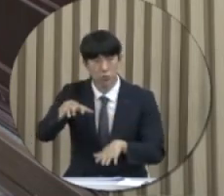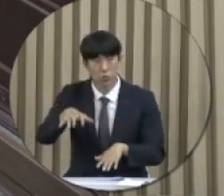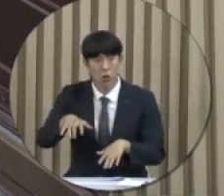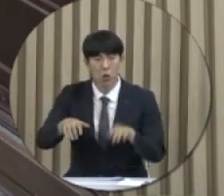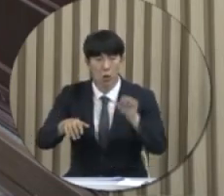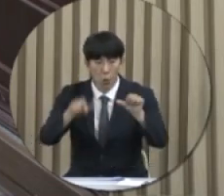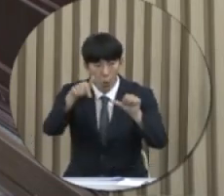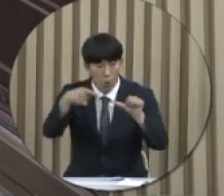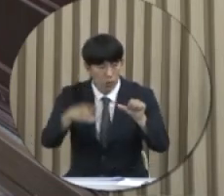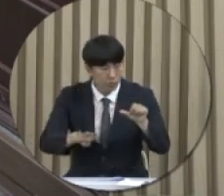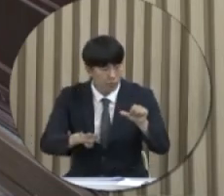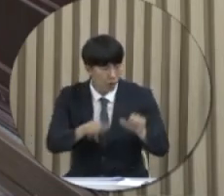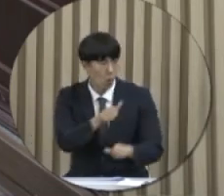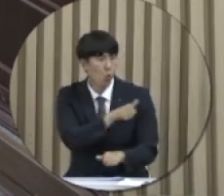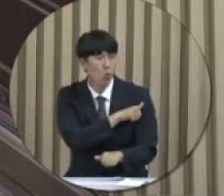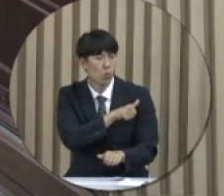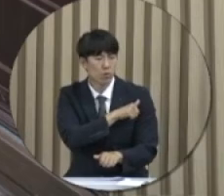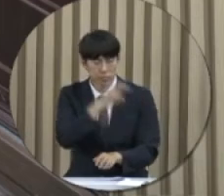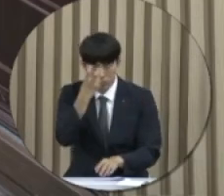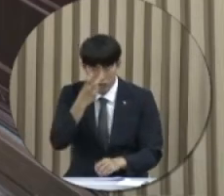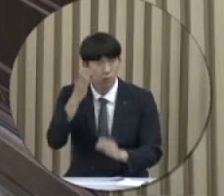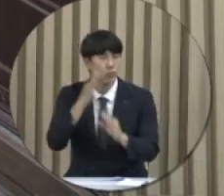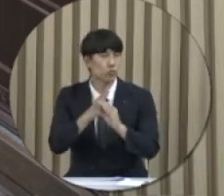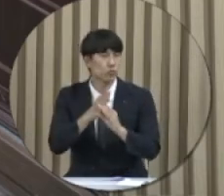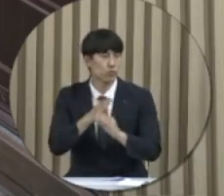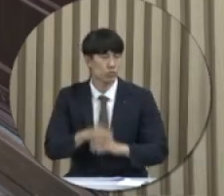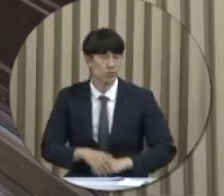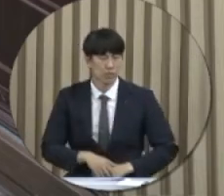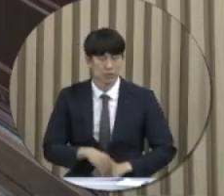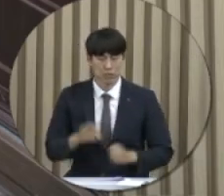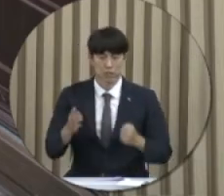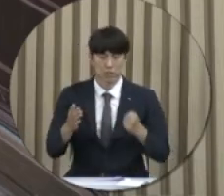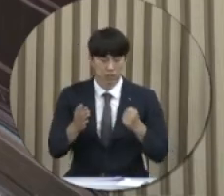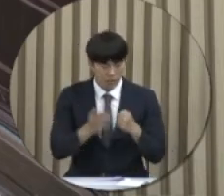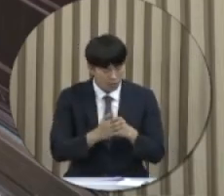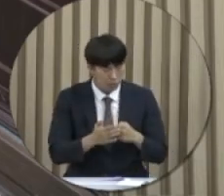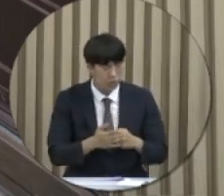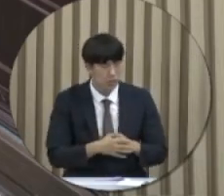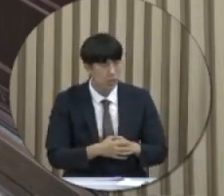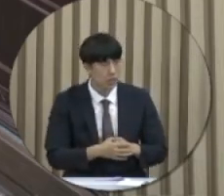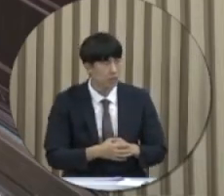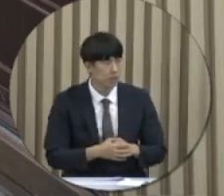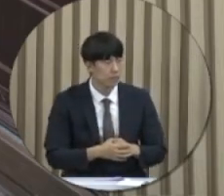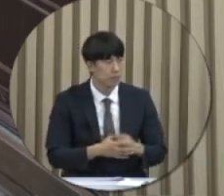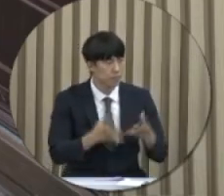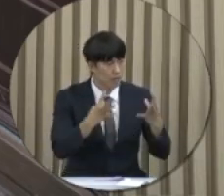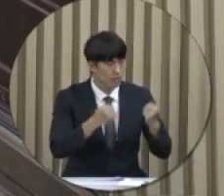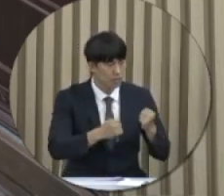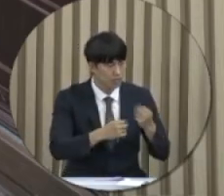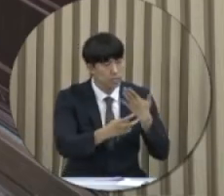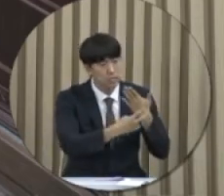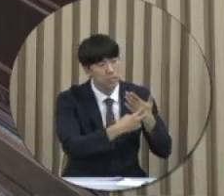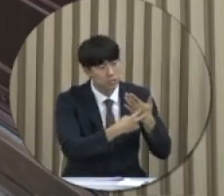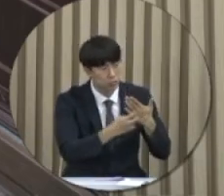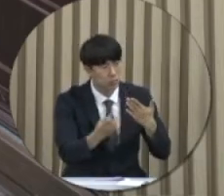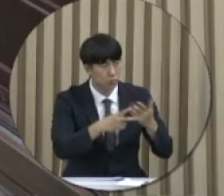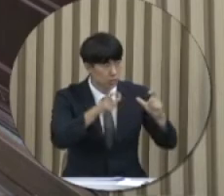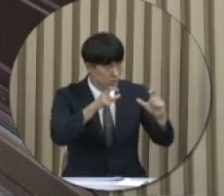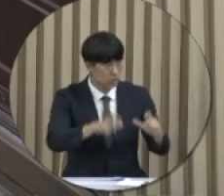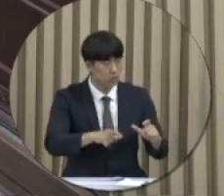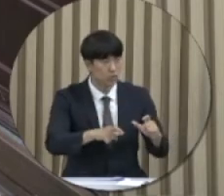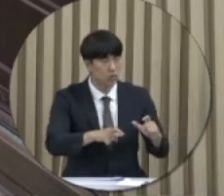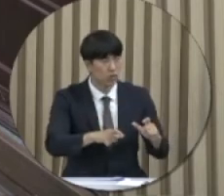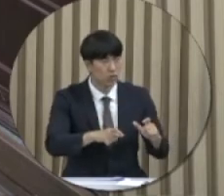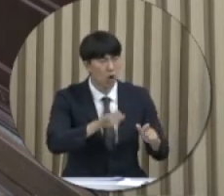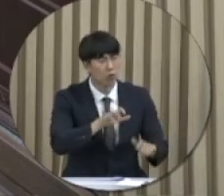지금 체제로 운영이 되고 있습니다. 그래서 여기로 인해서 많은 우리 의료라든지 또 지역에 요즘에 특히 이제